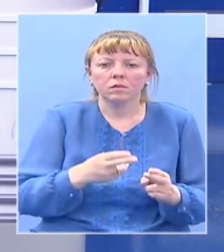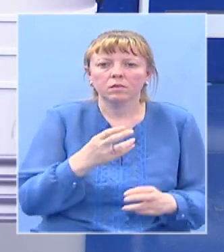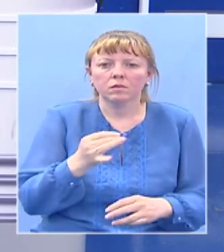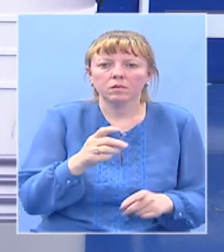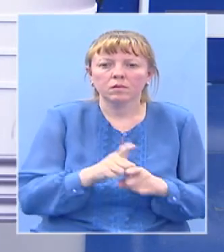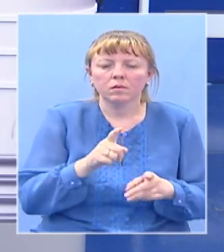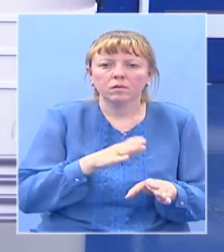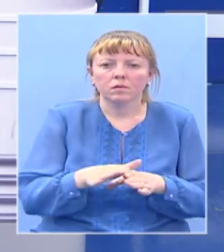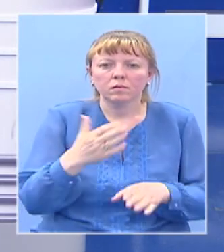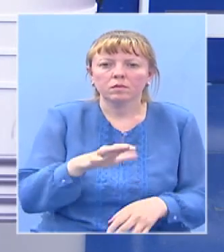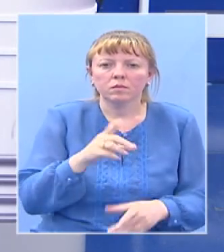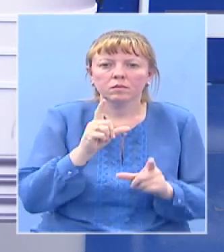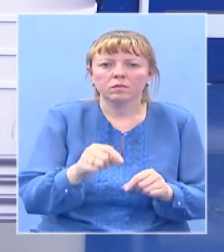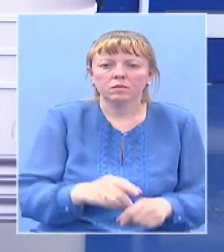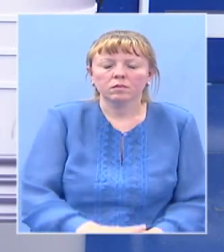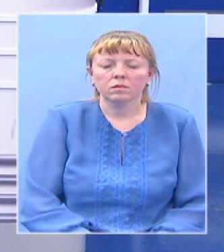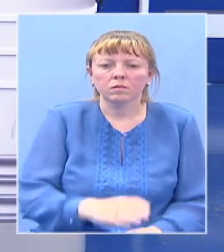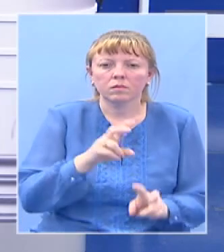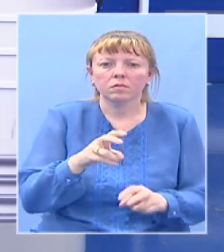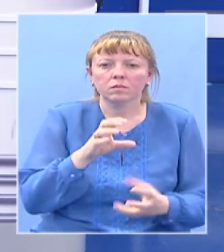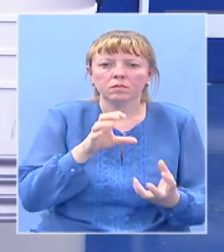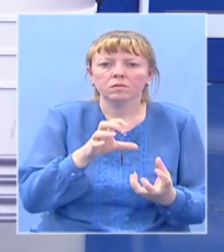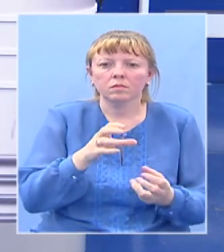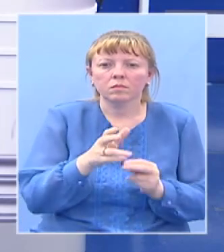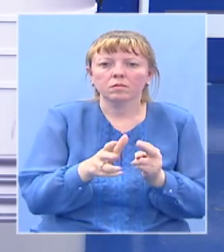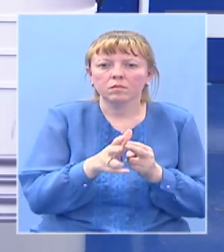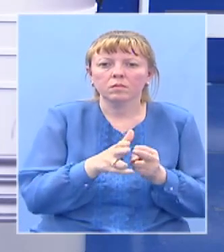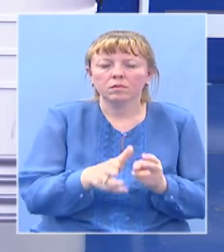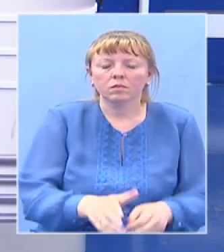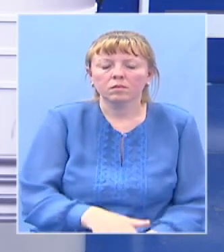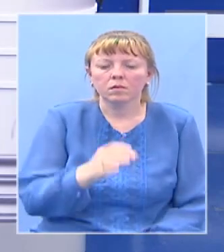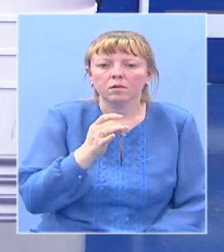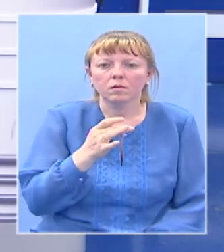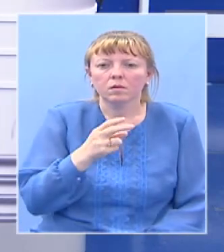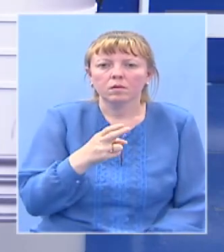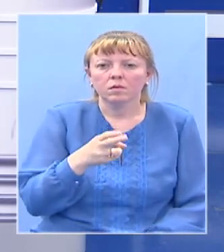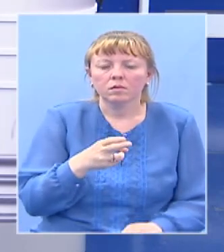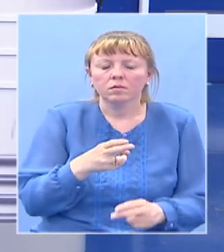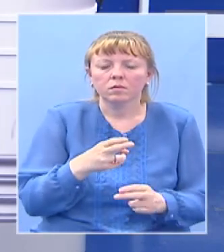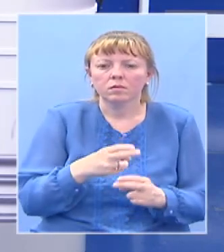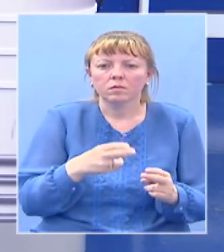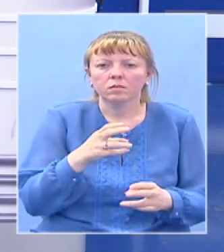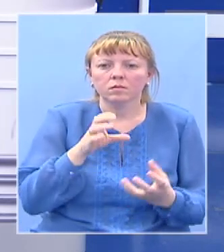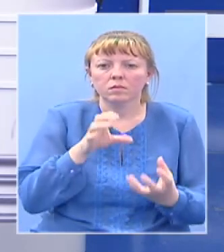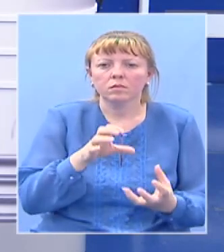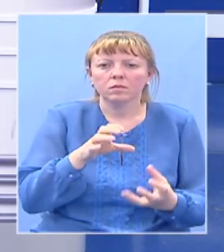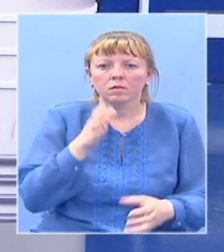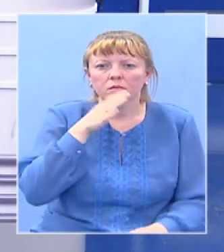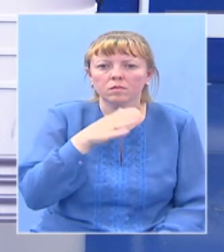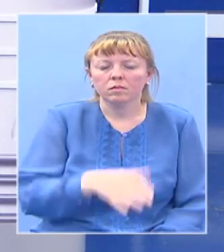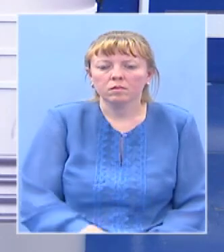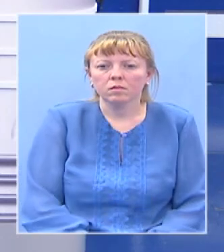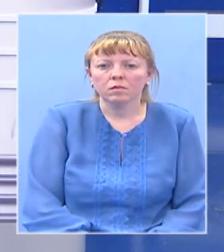осуществляется контроль с выездом проверяются пассажирский поезда субъекты в сфере железнодорожного транспорта и на водном транспорте также